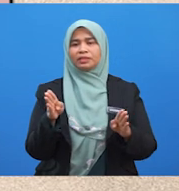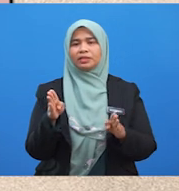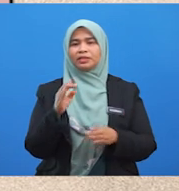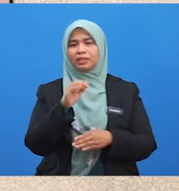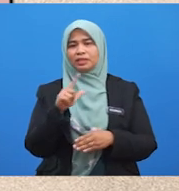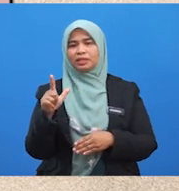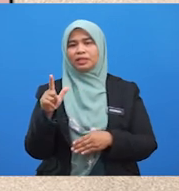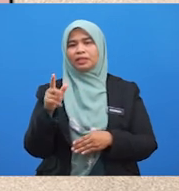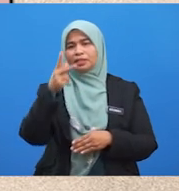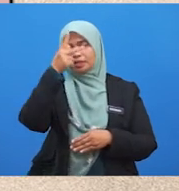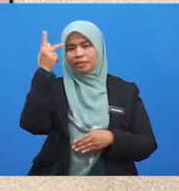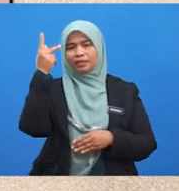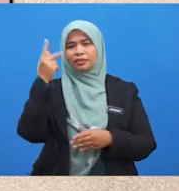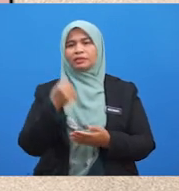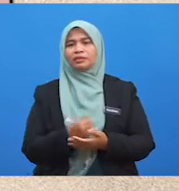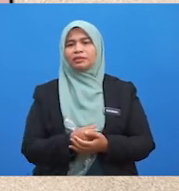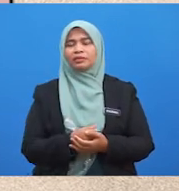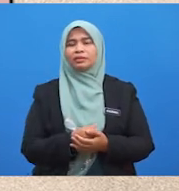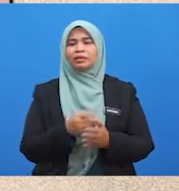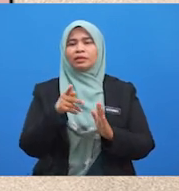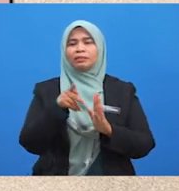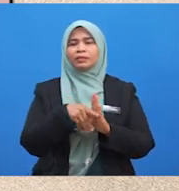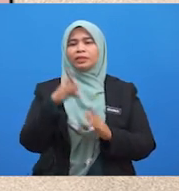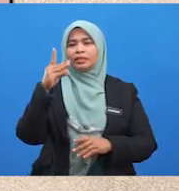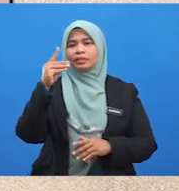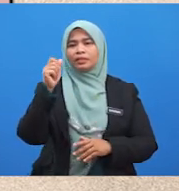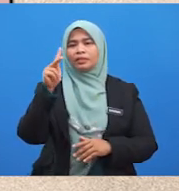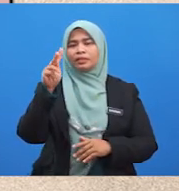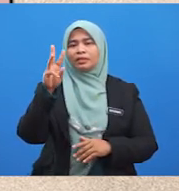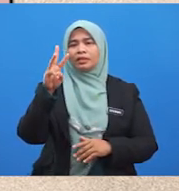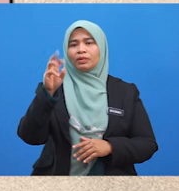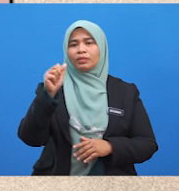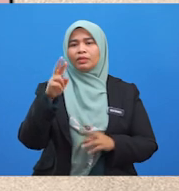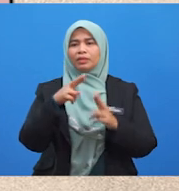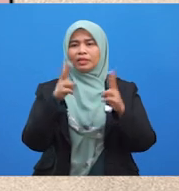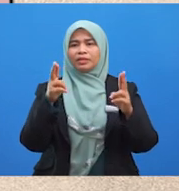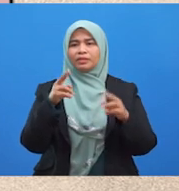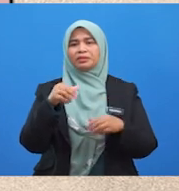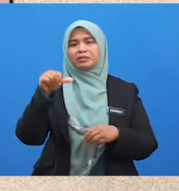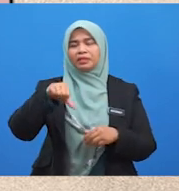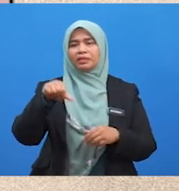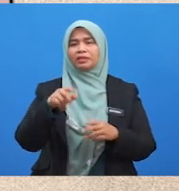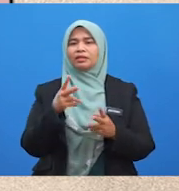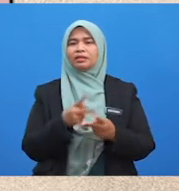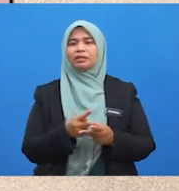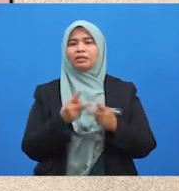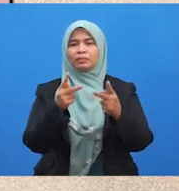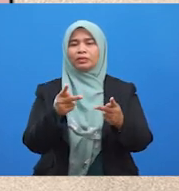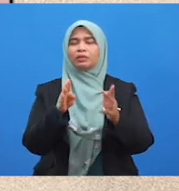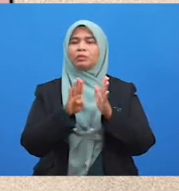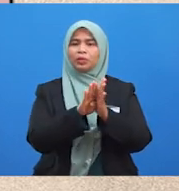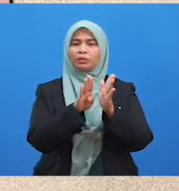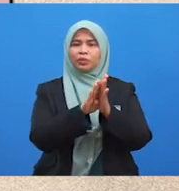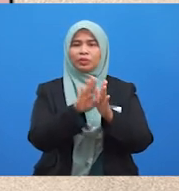sebarang pertuduhan adalah kerana pendakwa raya gagal mengemukakan bukti-bukti